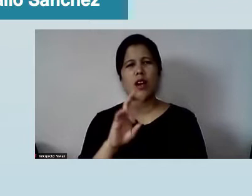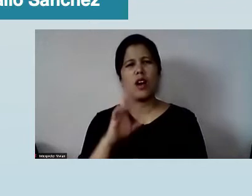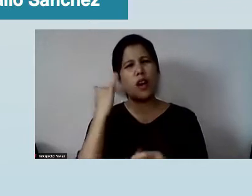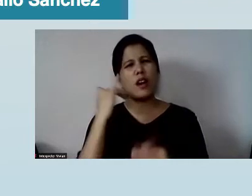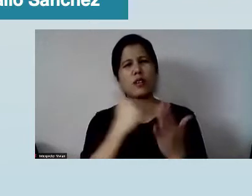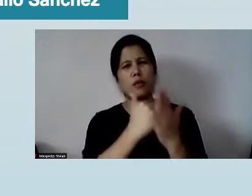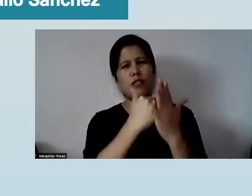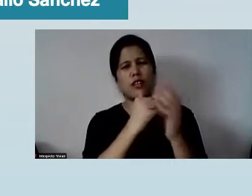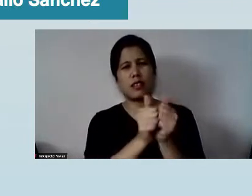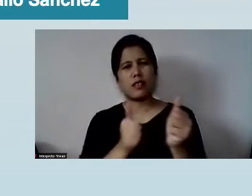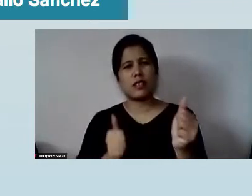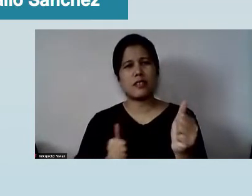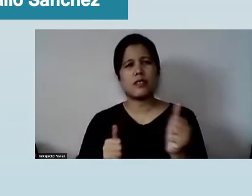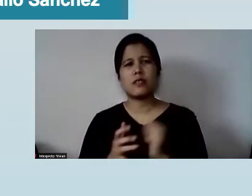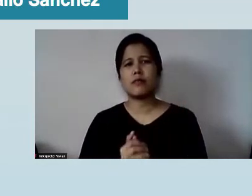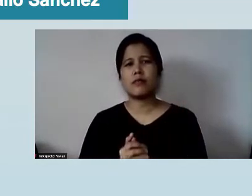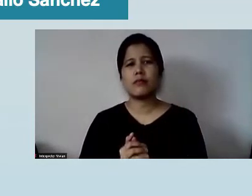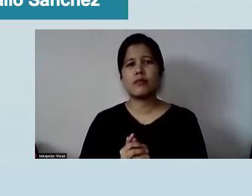Yung